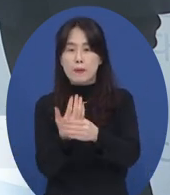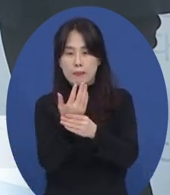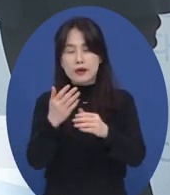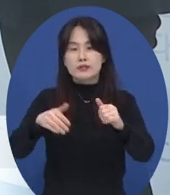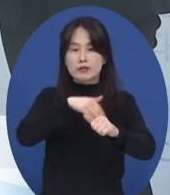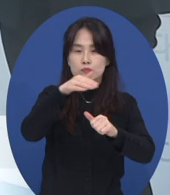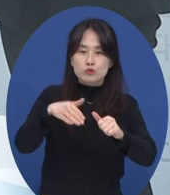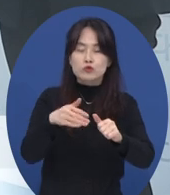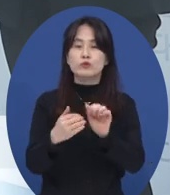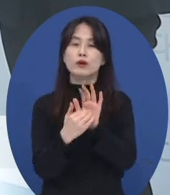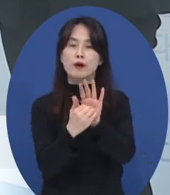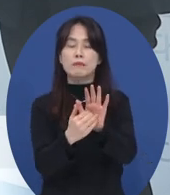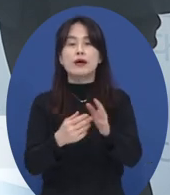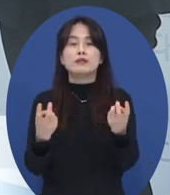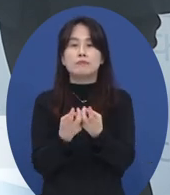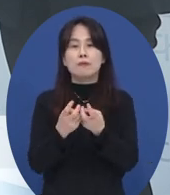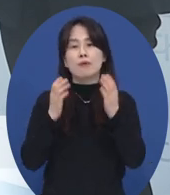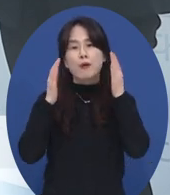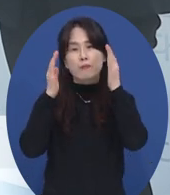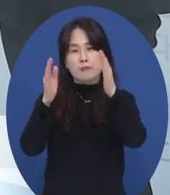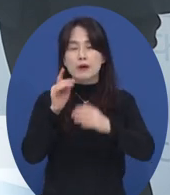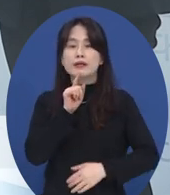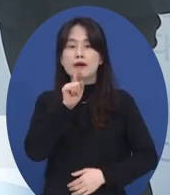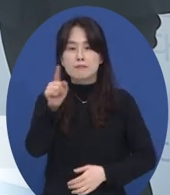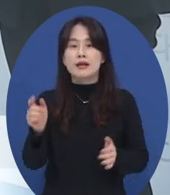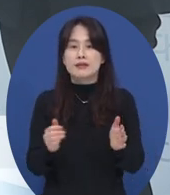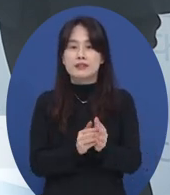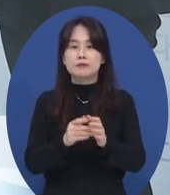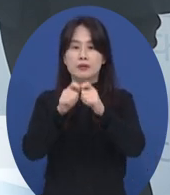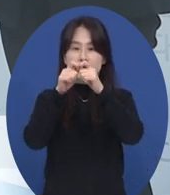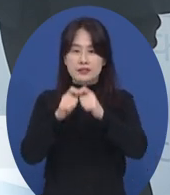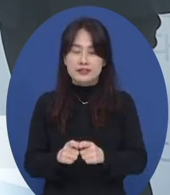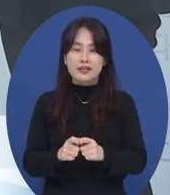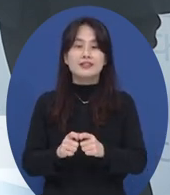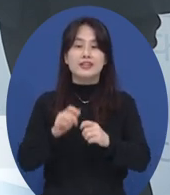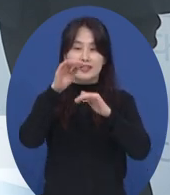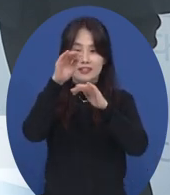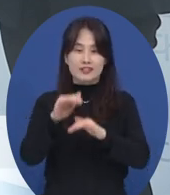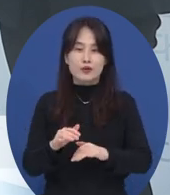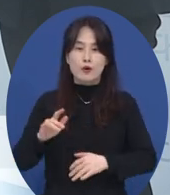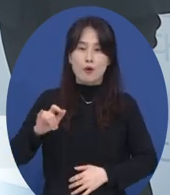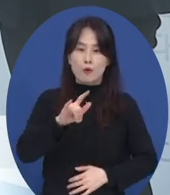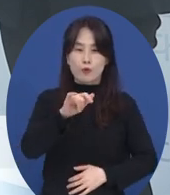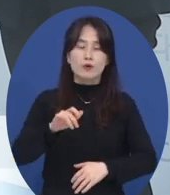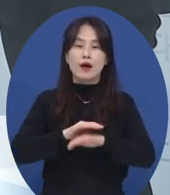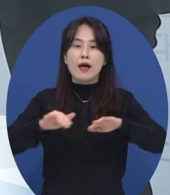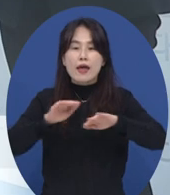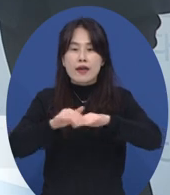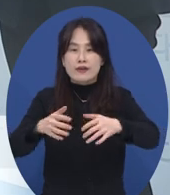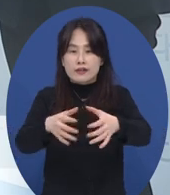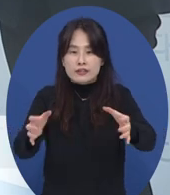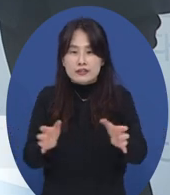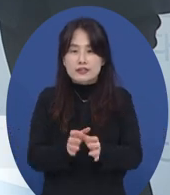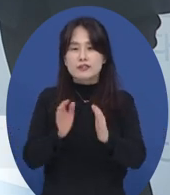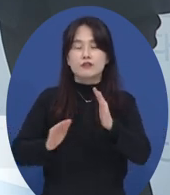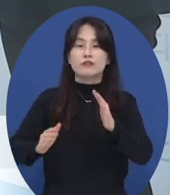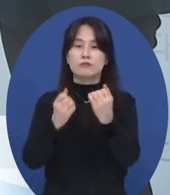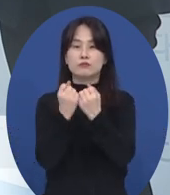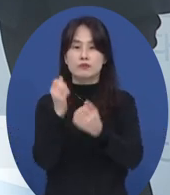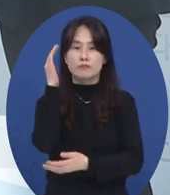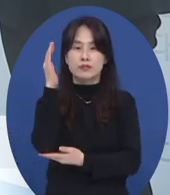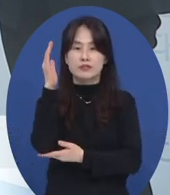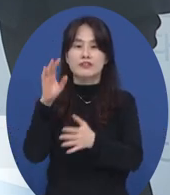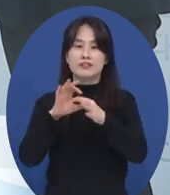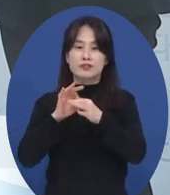대응 방향을 밝혔습니다. 자세한 소식 구영슬 기자가 경기도 코로나19 긴급대책단 정례 브리핑 현장을 통해